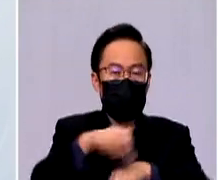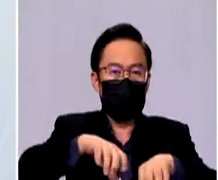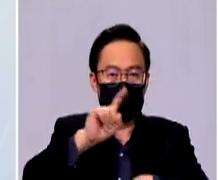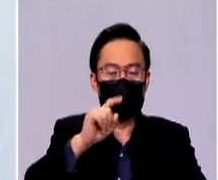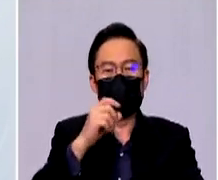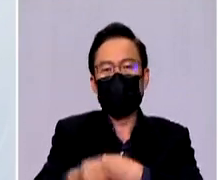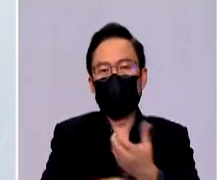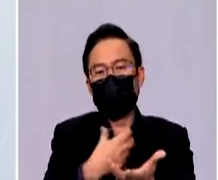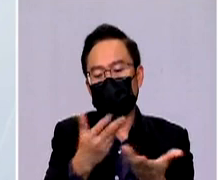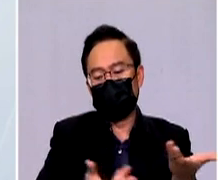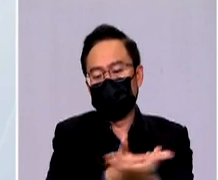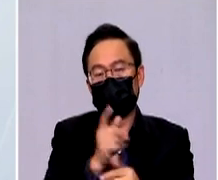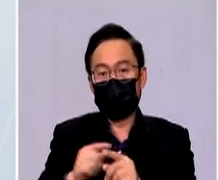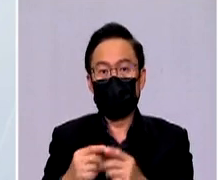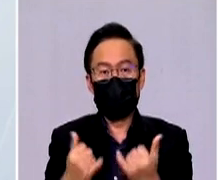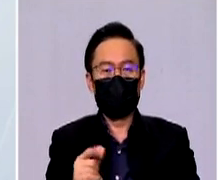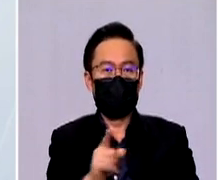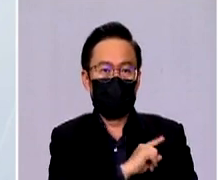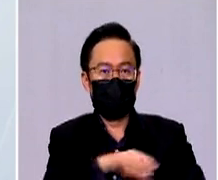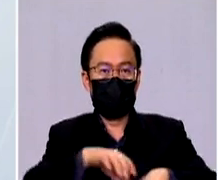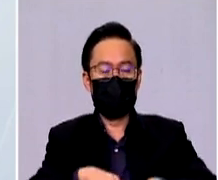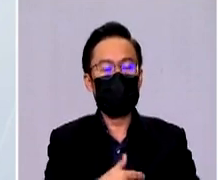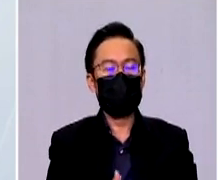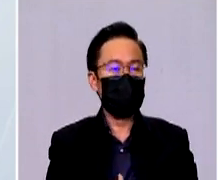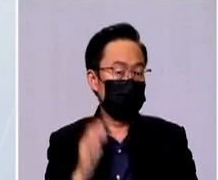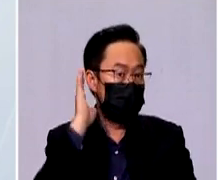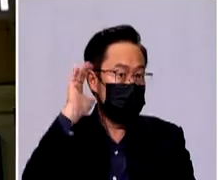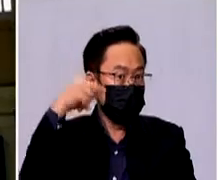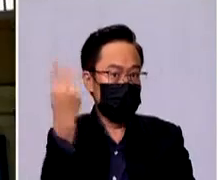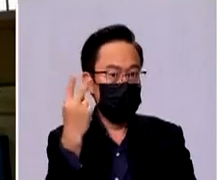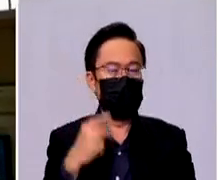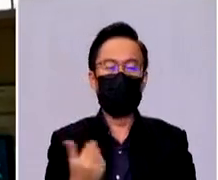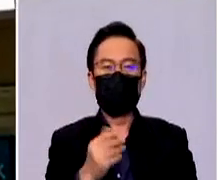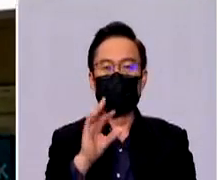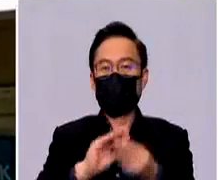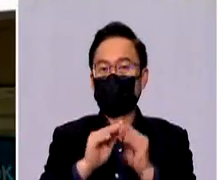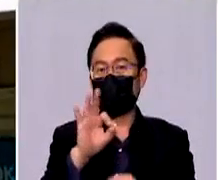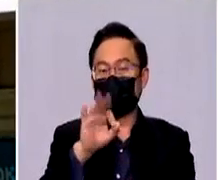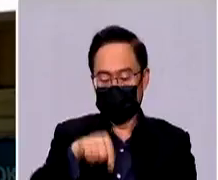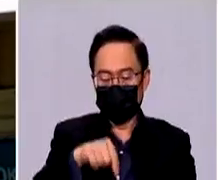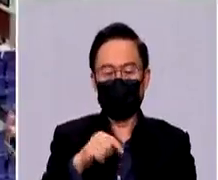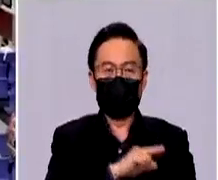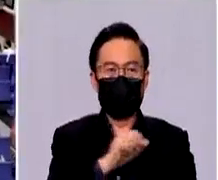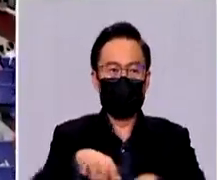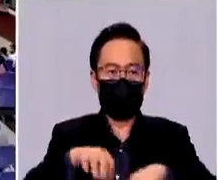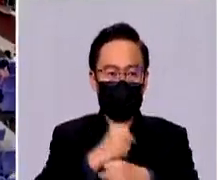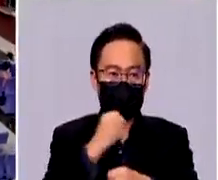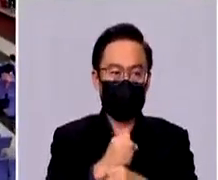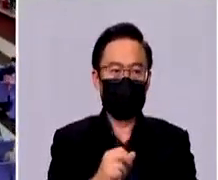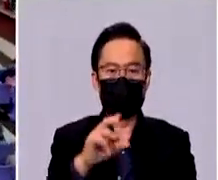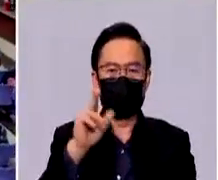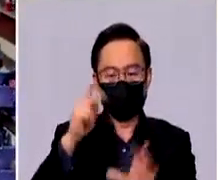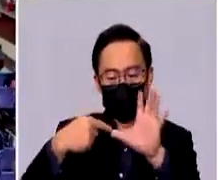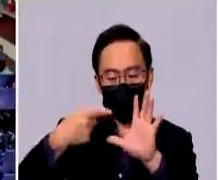ค่ะสำหรับงานนี้จะมีพิธีกรคู่ขวัญ นะคะคือคุณกัมพูภูริภวดลและคุณรัชนีสุทธิธรรมดำเนินรายการค่ะโ